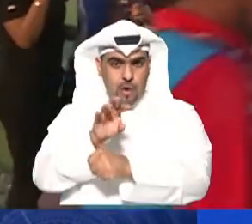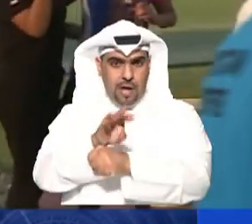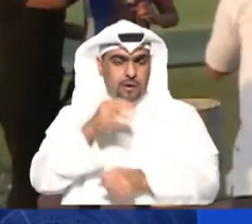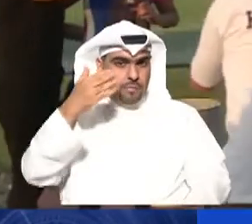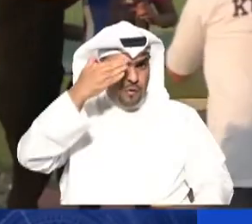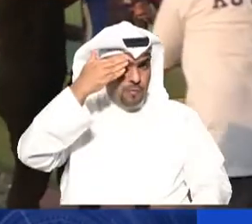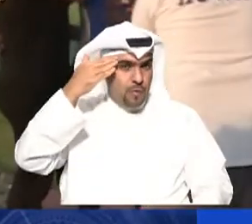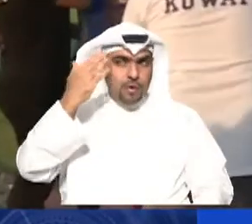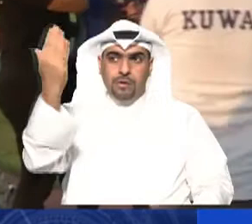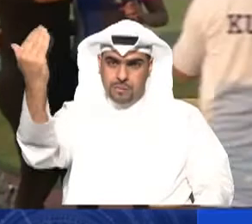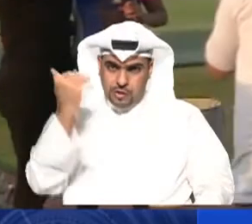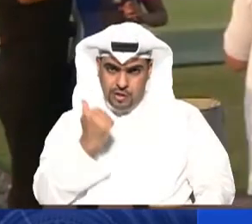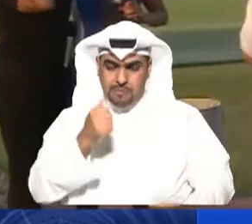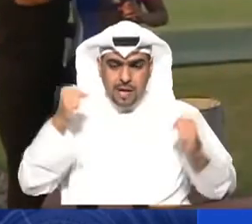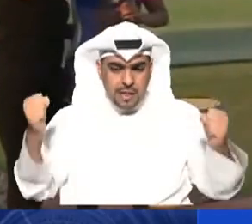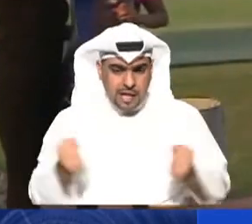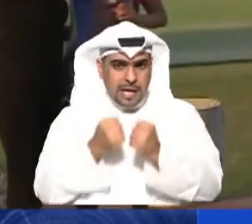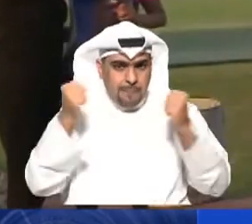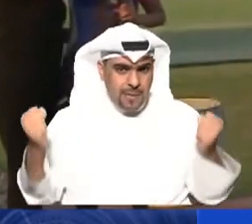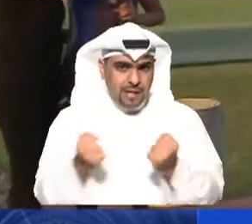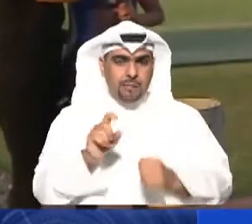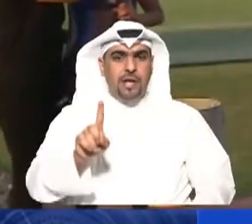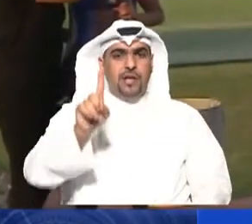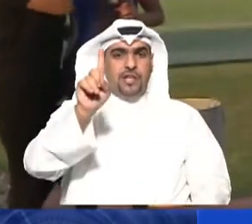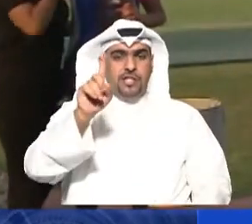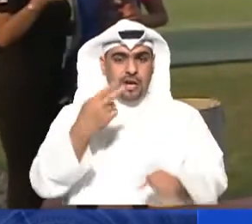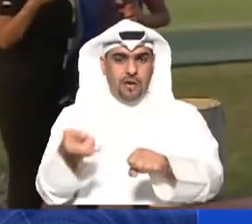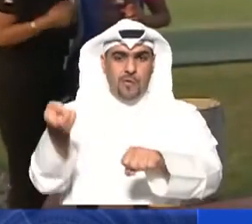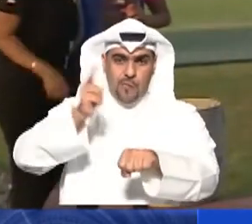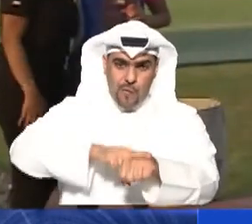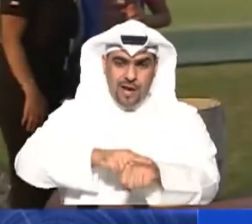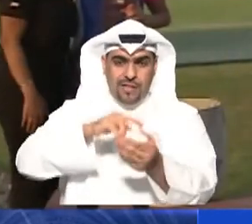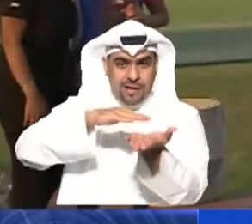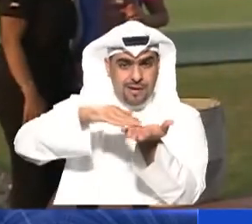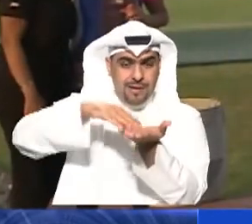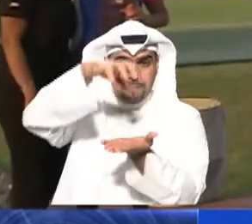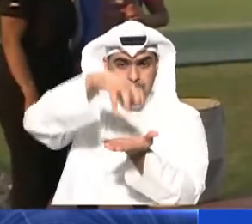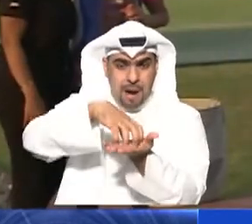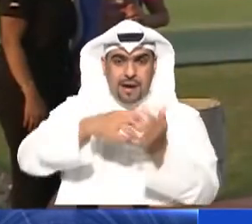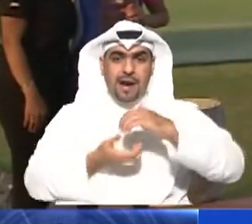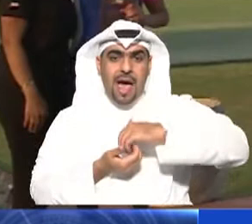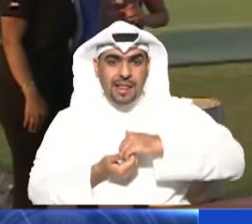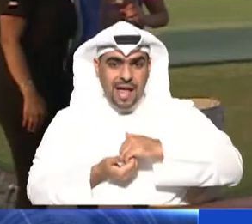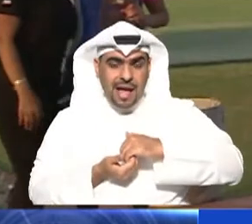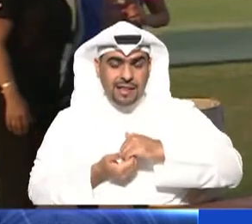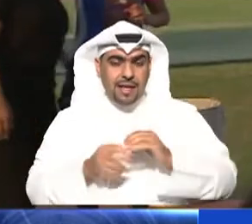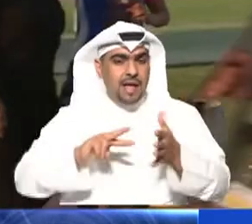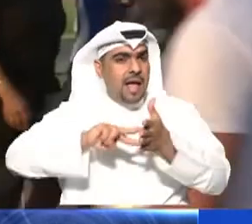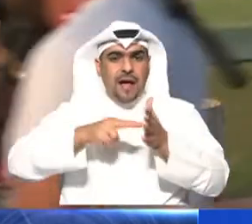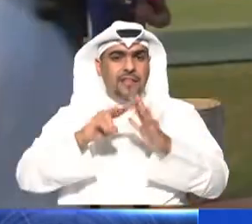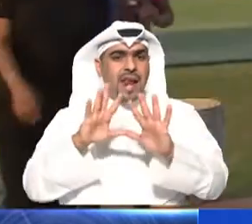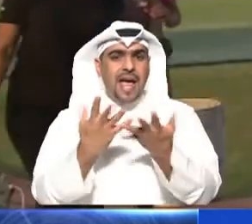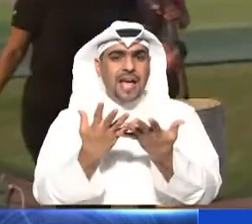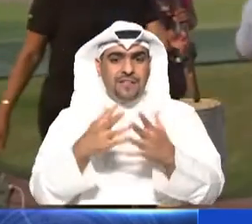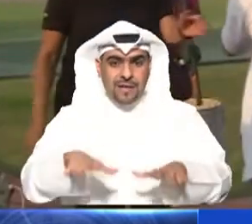وأيضا نحسن قدرة القارة الآسيوية فيما يتعلق في نظام الكوتا أو البطاقات التأهلية للأولمبياد، لأن